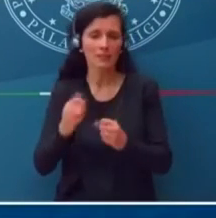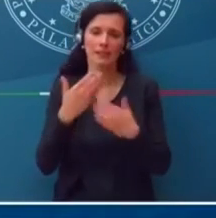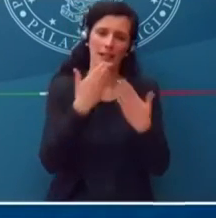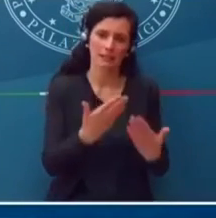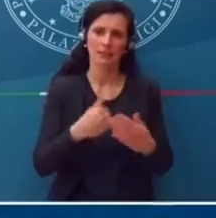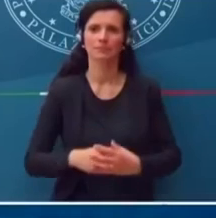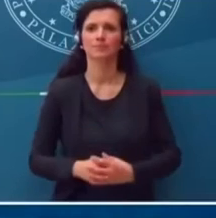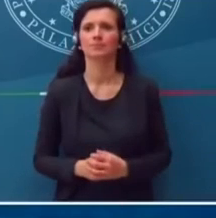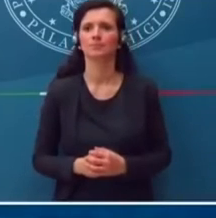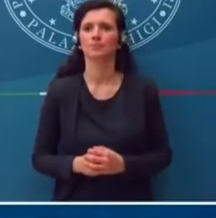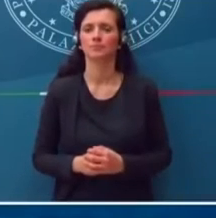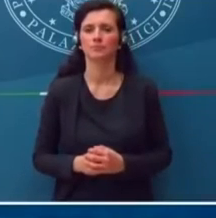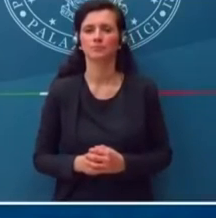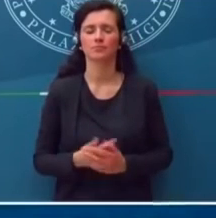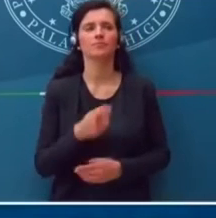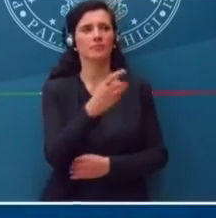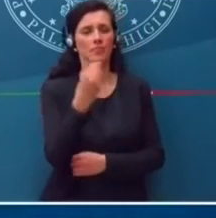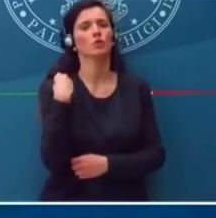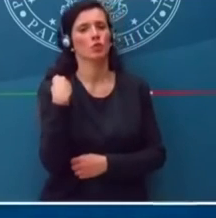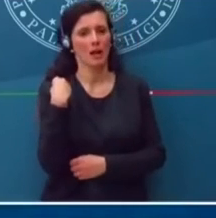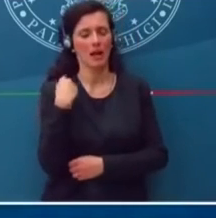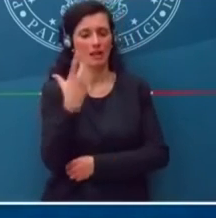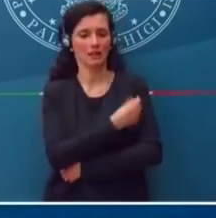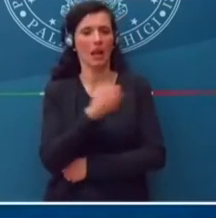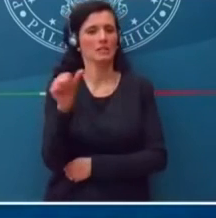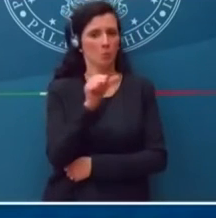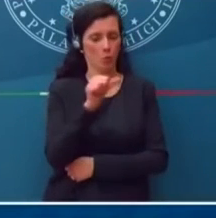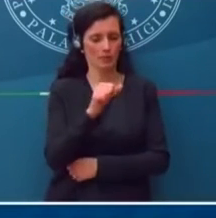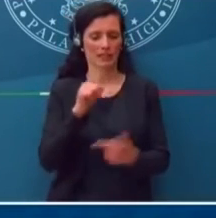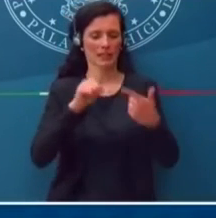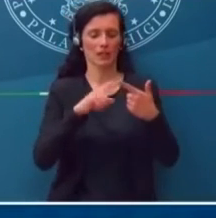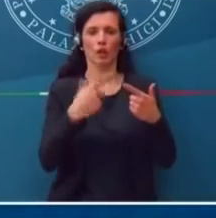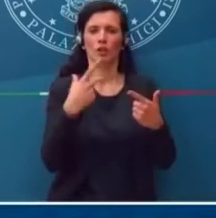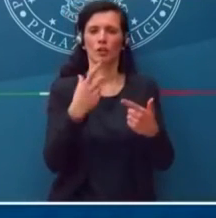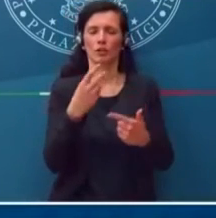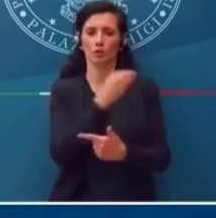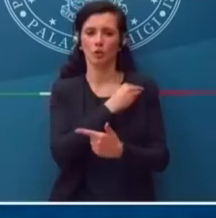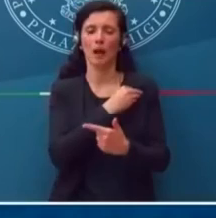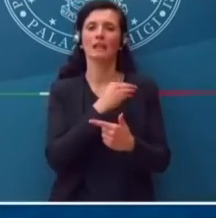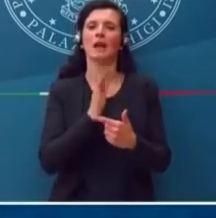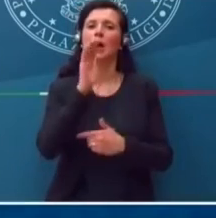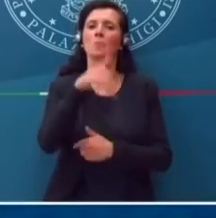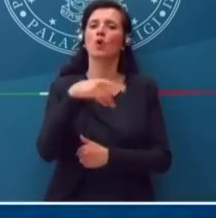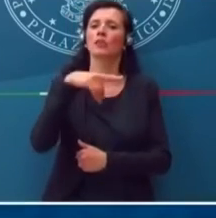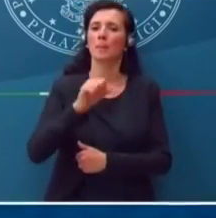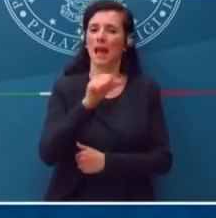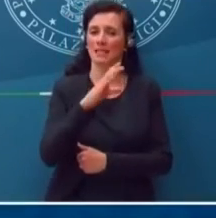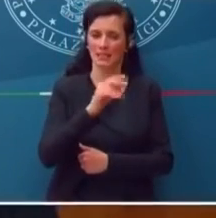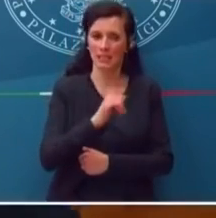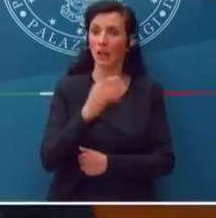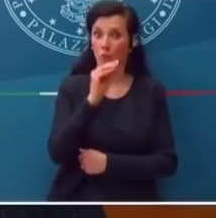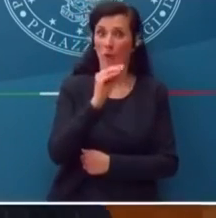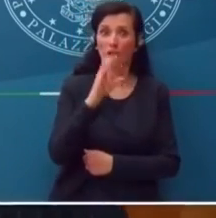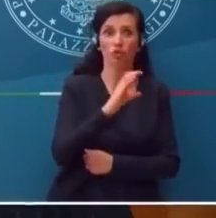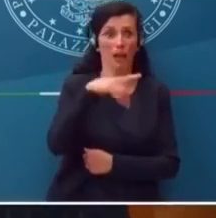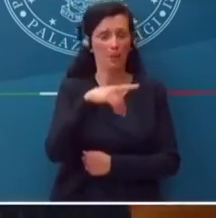Dunque, allora, una domanda sullo Sputnik, una domanda sul Monte dei Paschi. Ah, prego, prego, sì. Buonasera